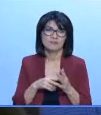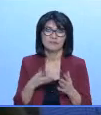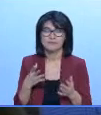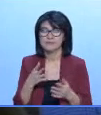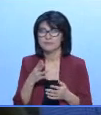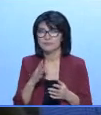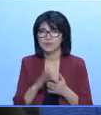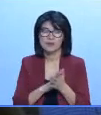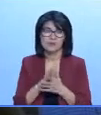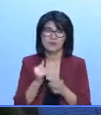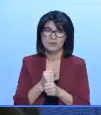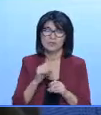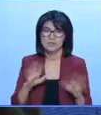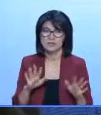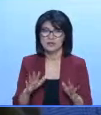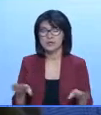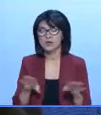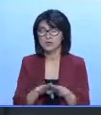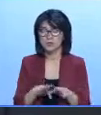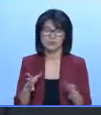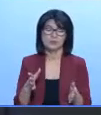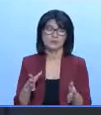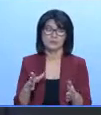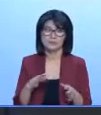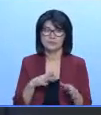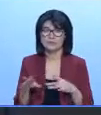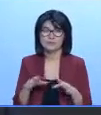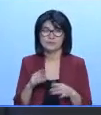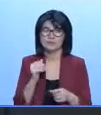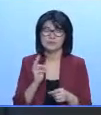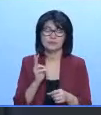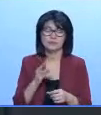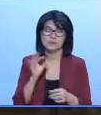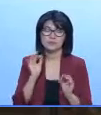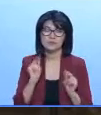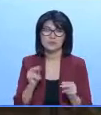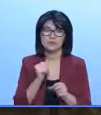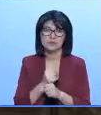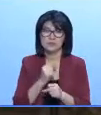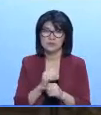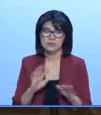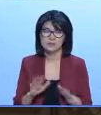Ал келген инвесторларды ұстап қалу дәл осы индустриалды инновациялық даму басқармасының жұмысы.